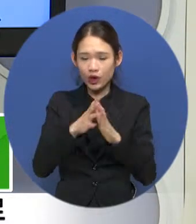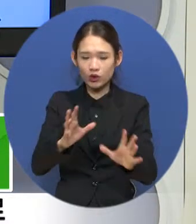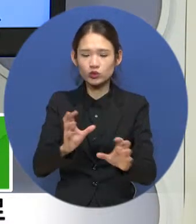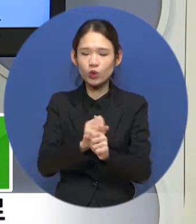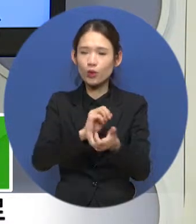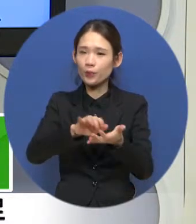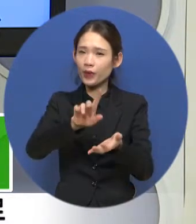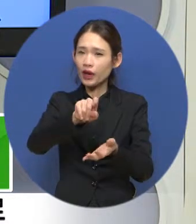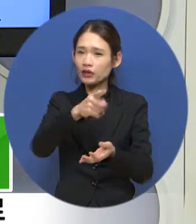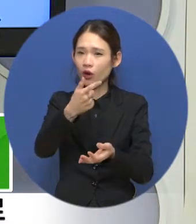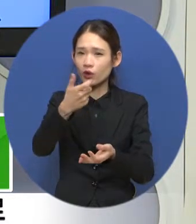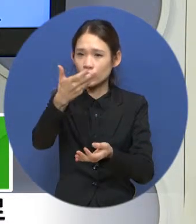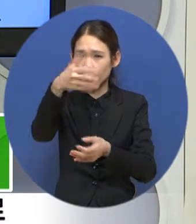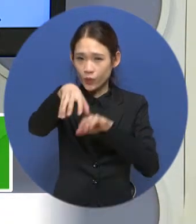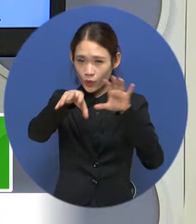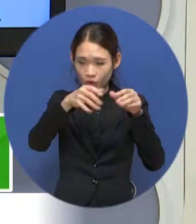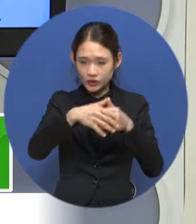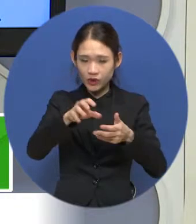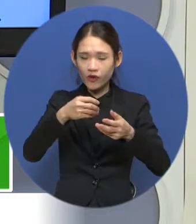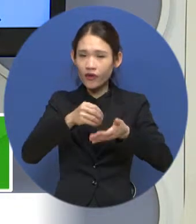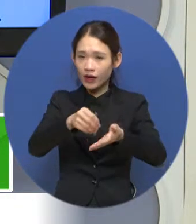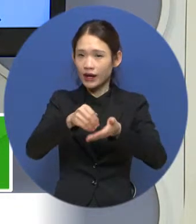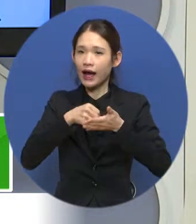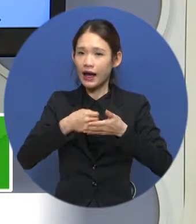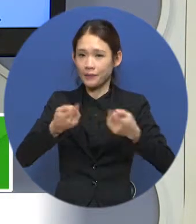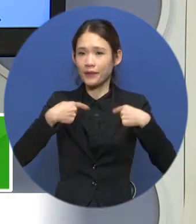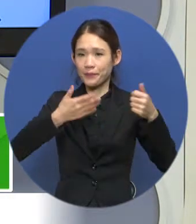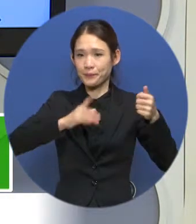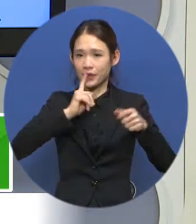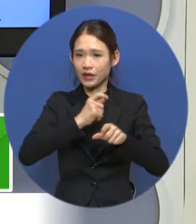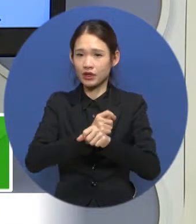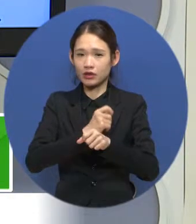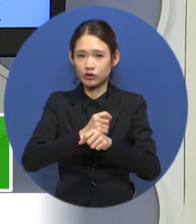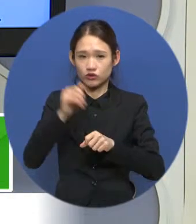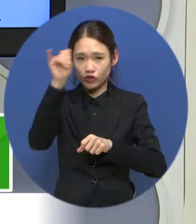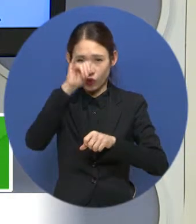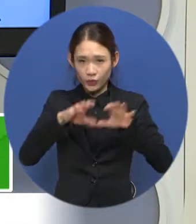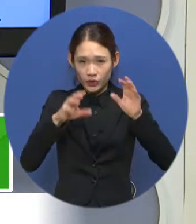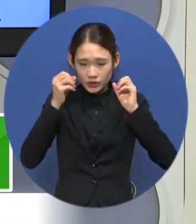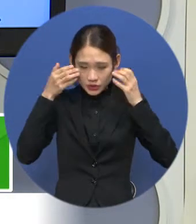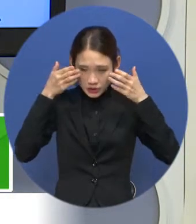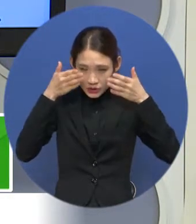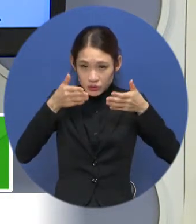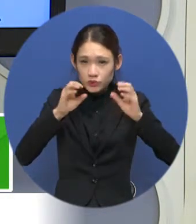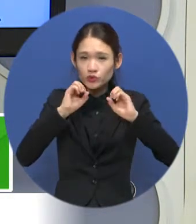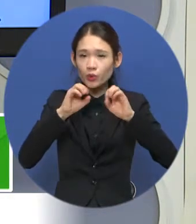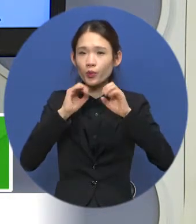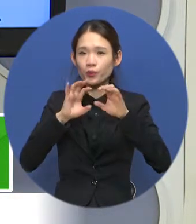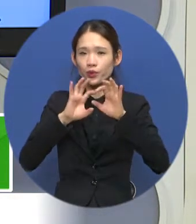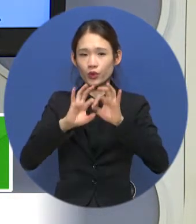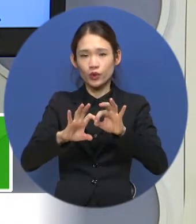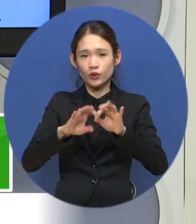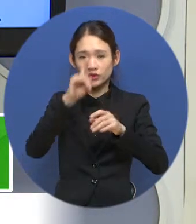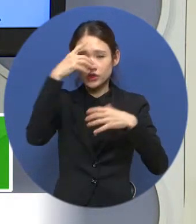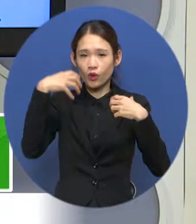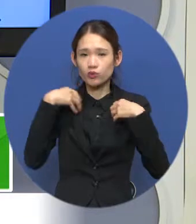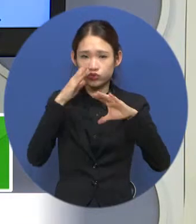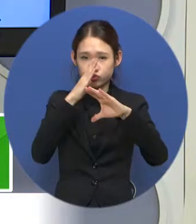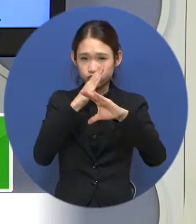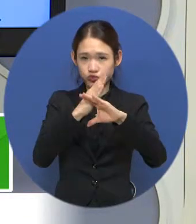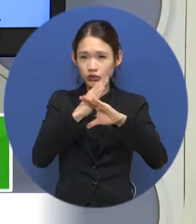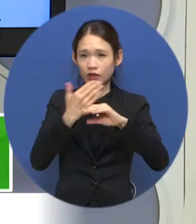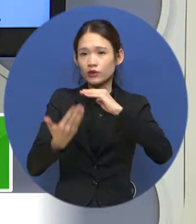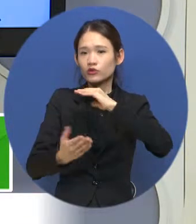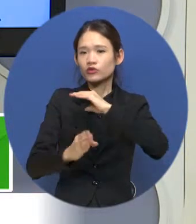8곳을 대상으로 가입을 유도하고 전국 기반을 활용한 집중 홍보로 정부 중 쩝 사업의 마중물 역할을